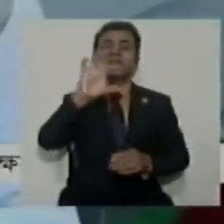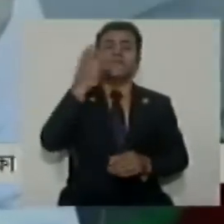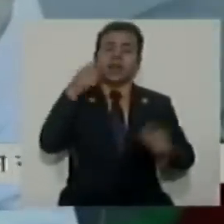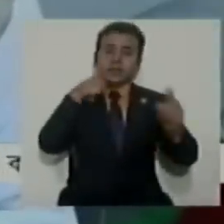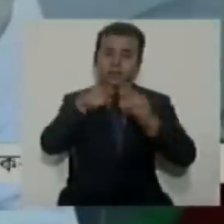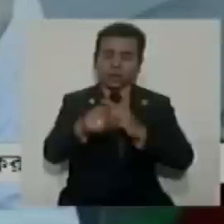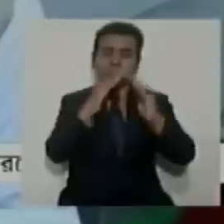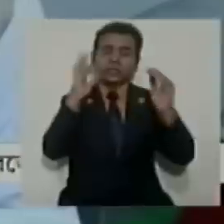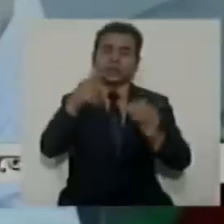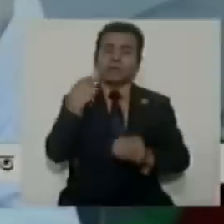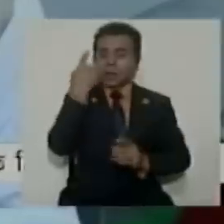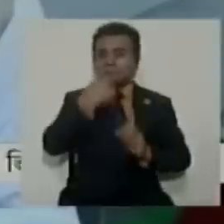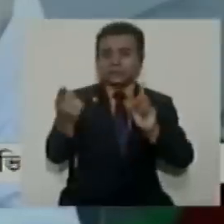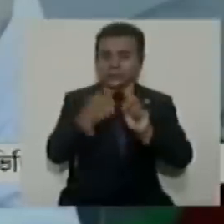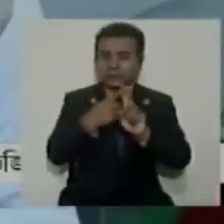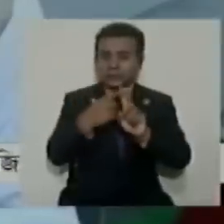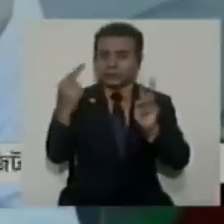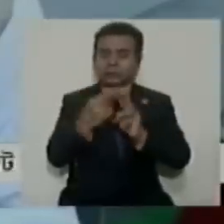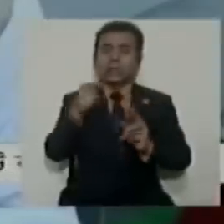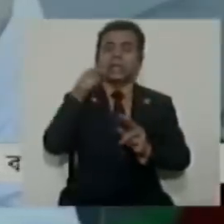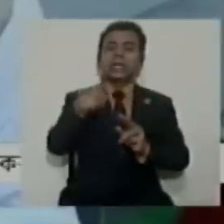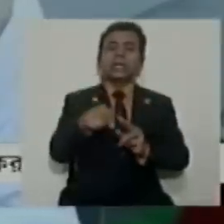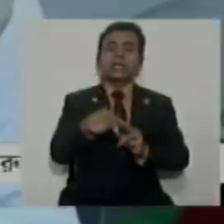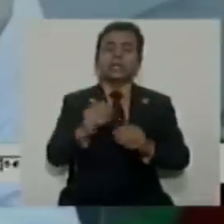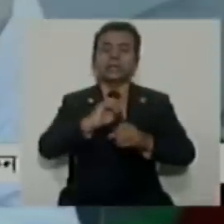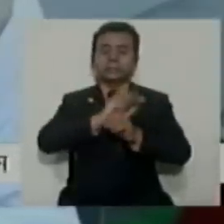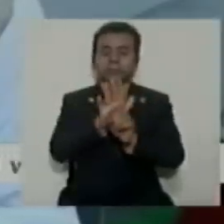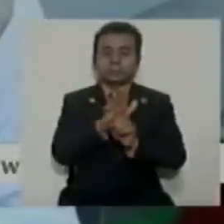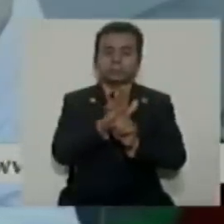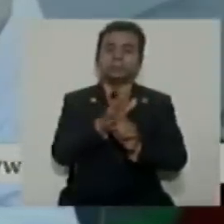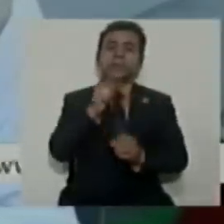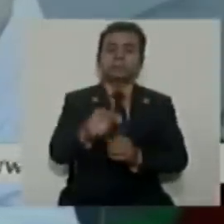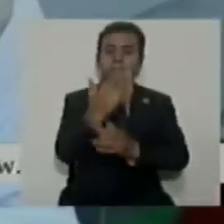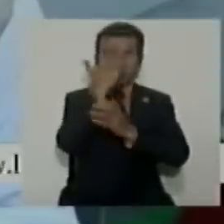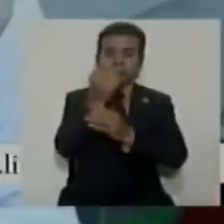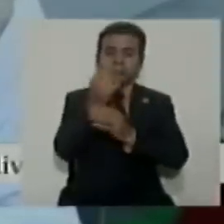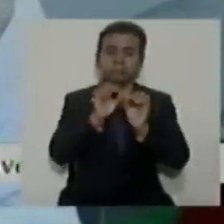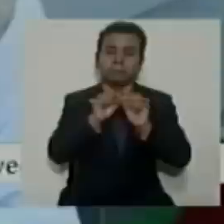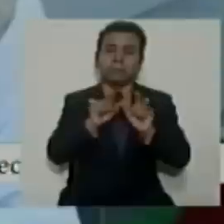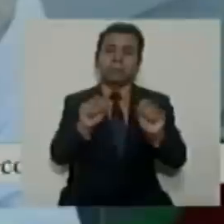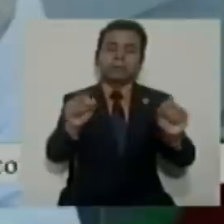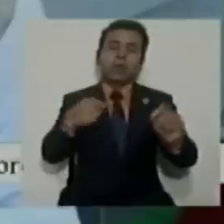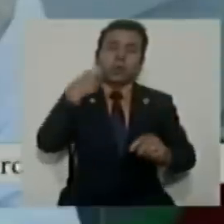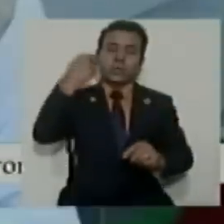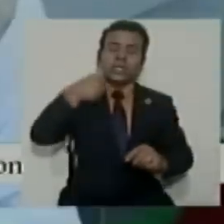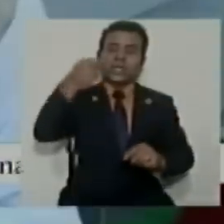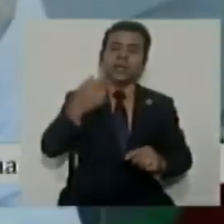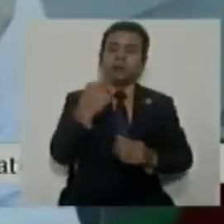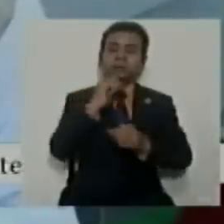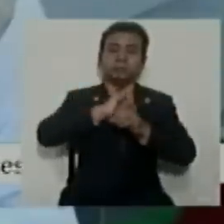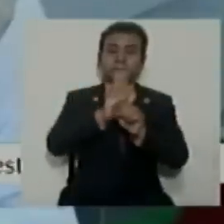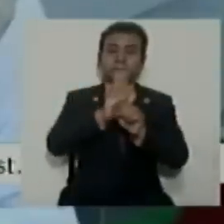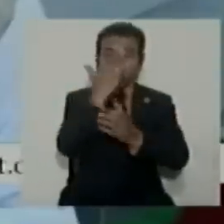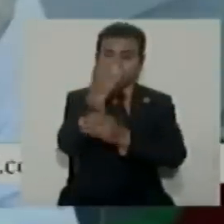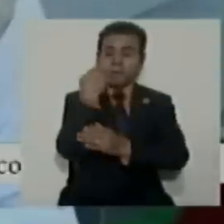বাড়ছে। আপনাদের ভবনে লিফটের ভিতরে এবং বাইরে, বিশেষ করে লিফটের বোতাম, সিঁড়ির